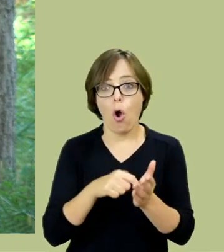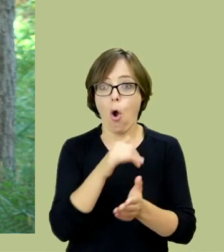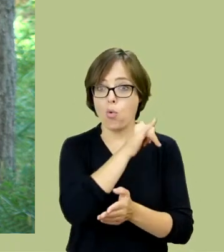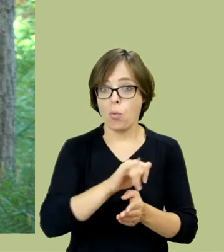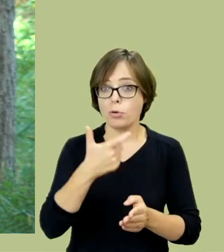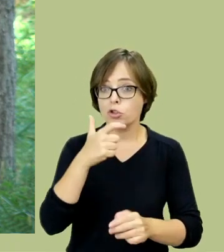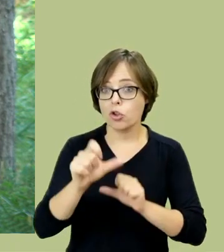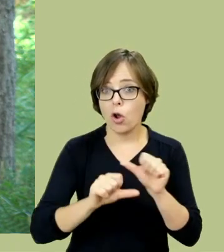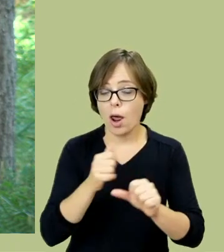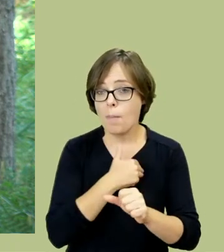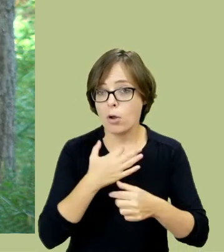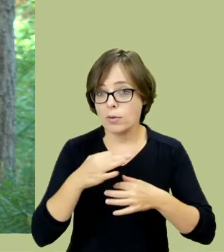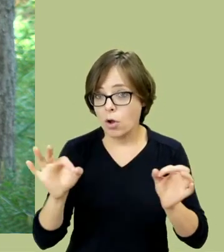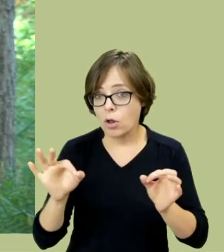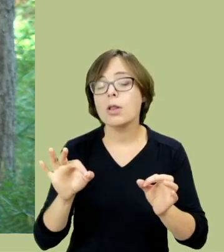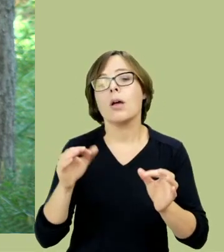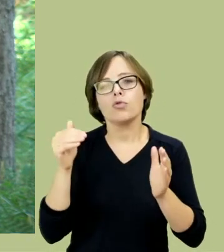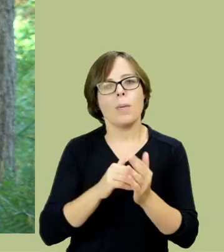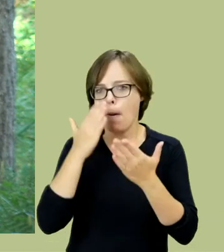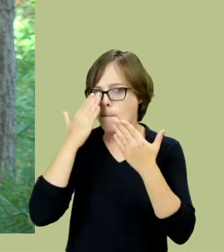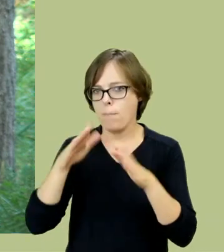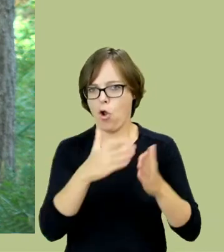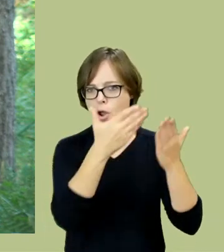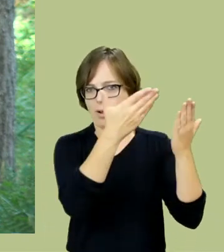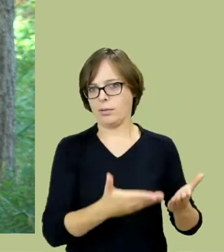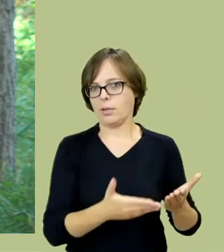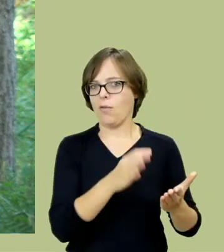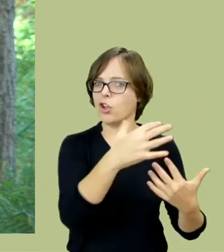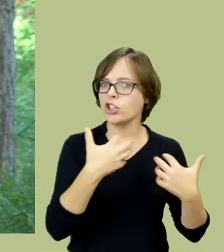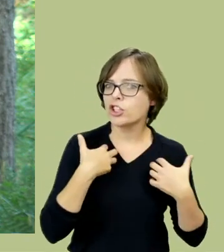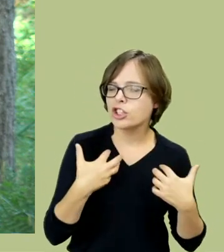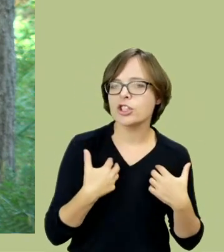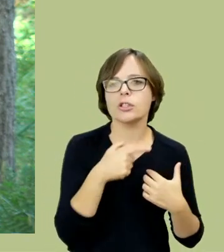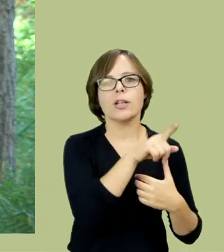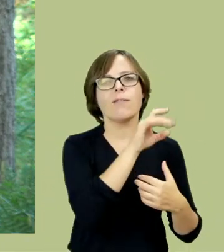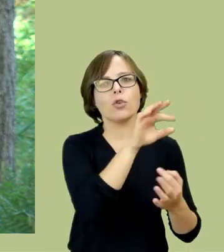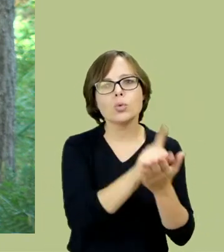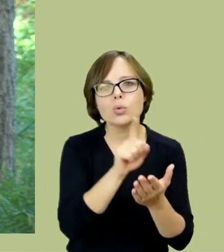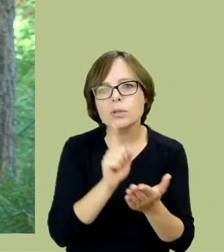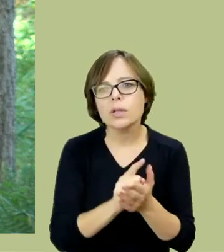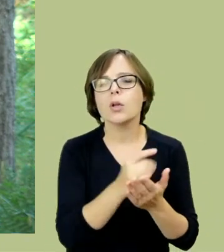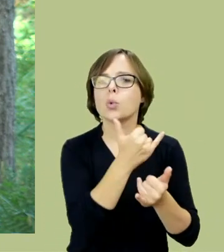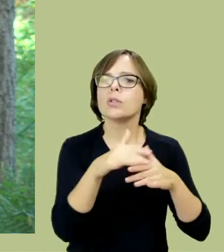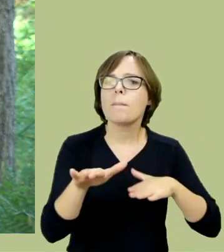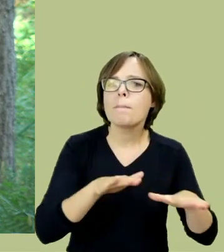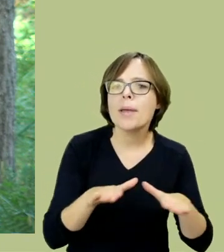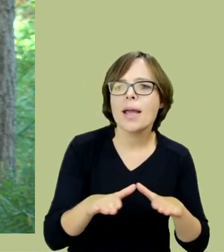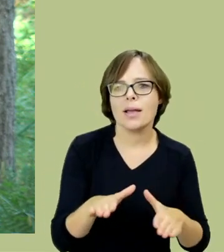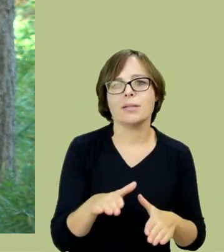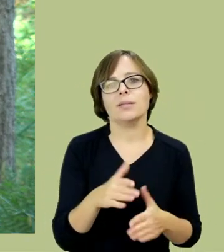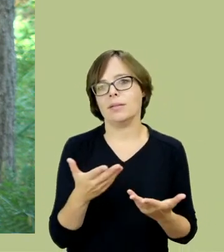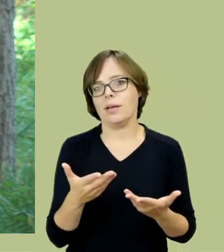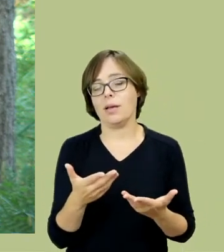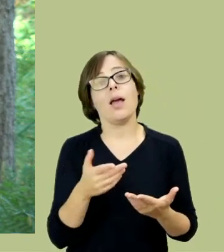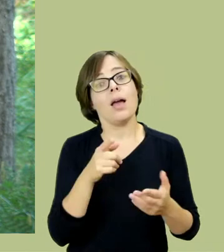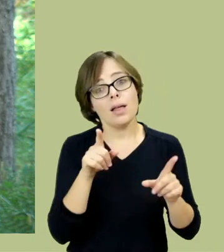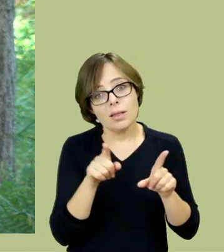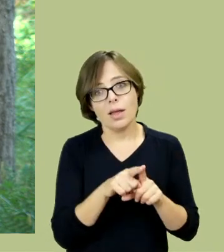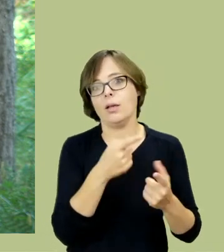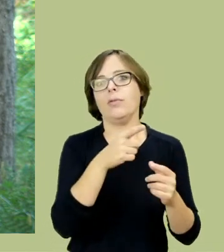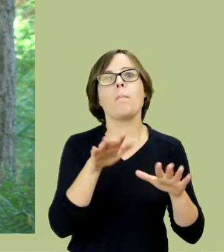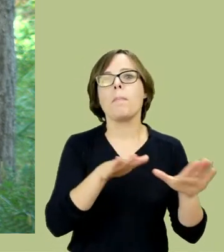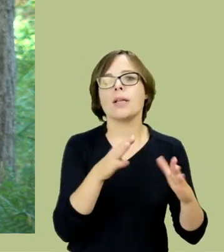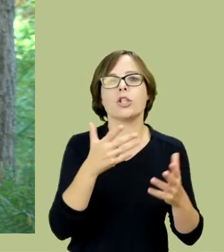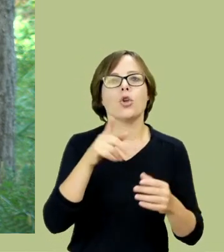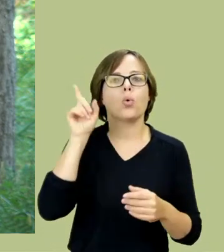tę kobietę, pokazać jej życiorys, to czego dokonała, miejsca, w których była. Wśród miejsc jej życia niewątpliwie Suwałki,